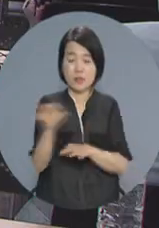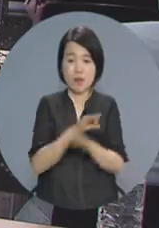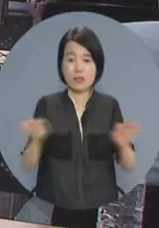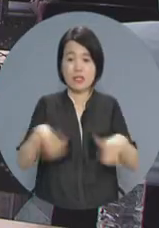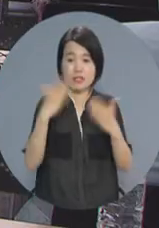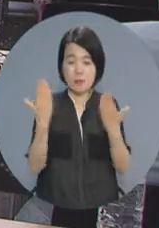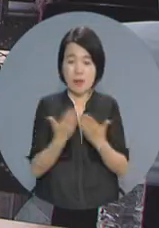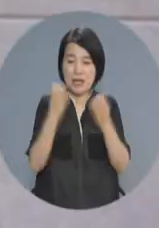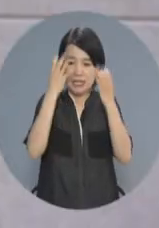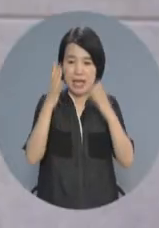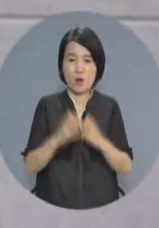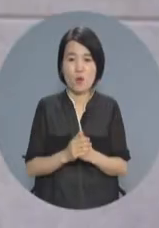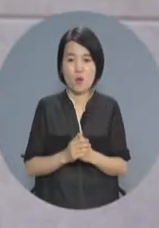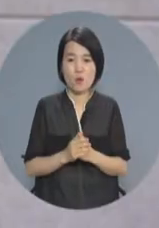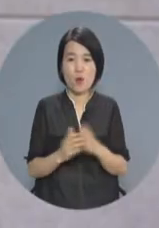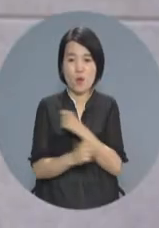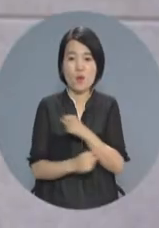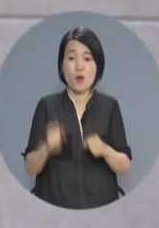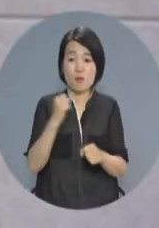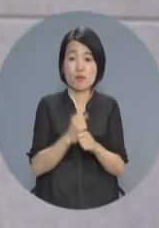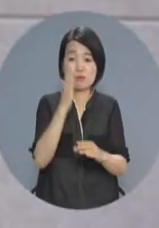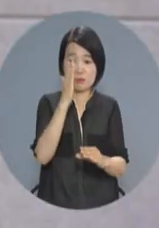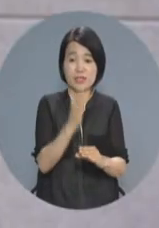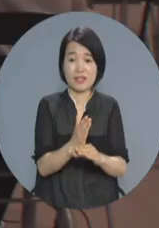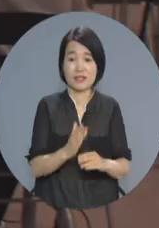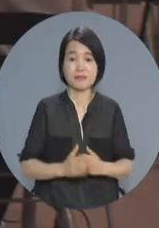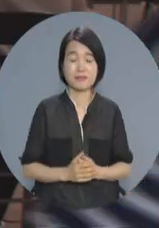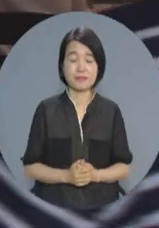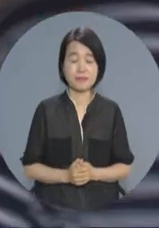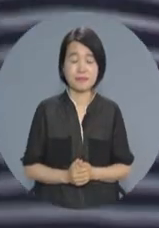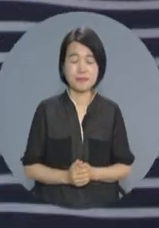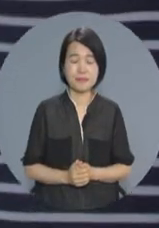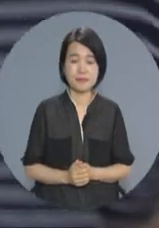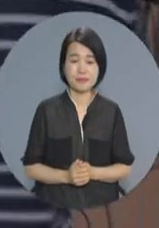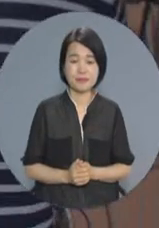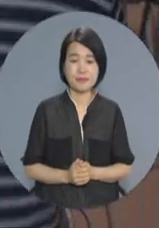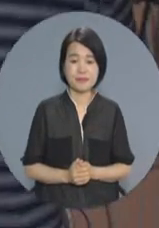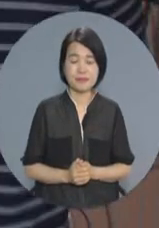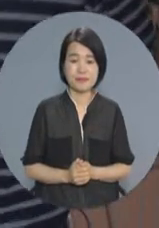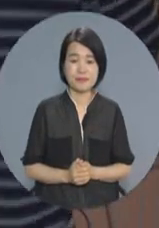전반에 새로운 활력이 넘쳐나고 있습니다. MBC 뉴스 최우식입니다.